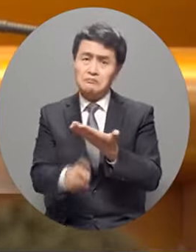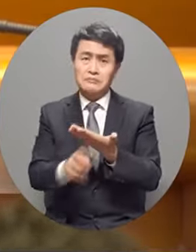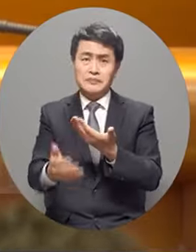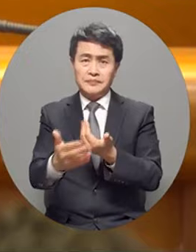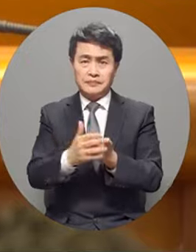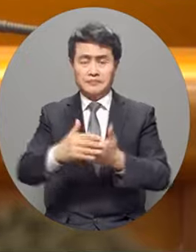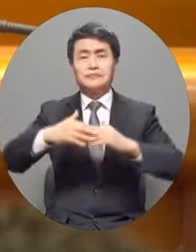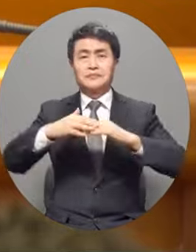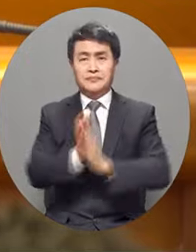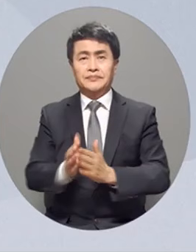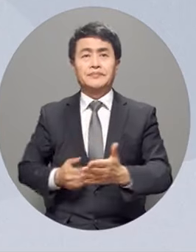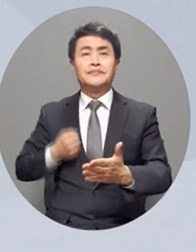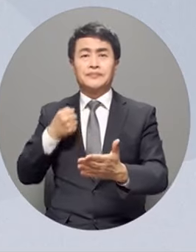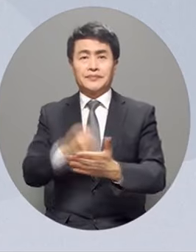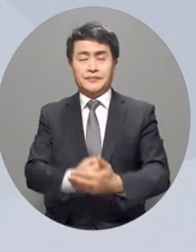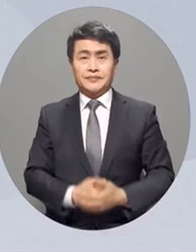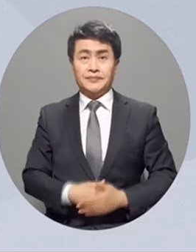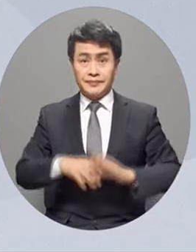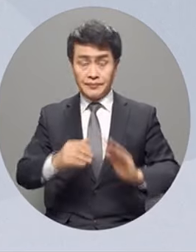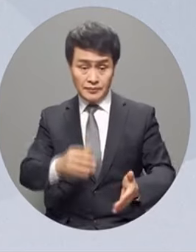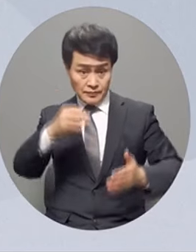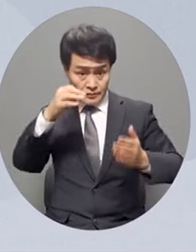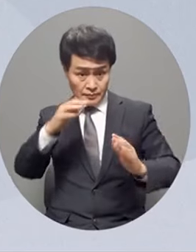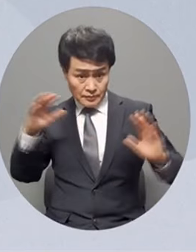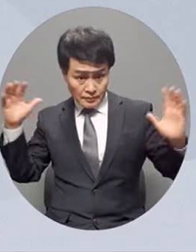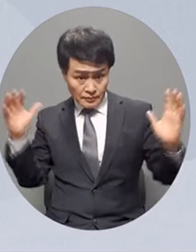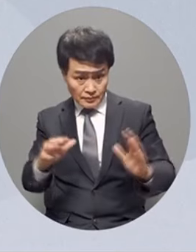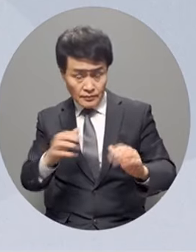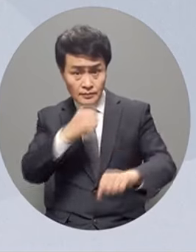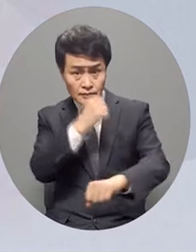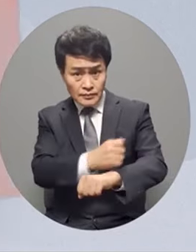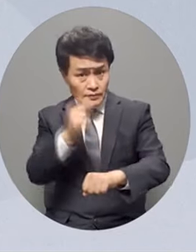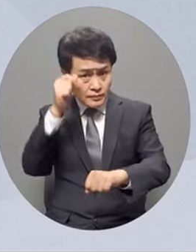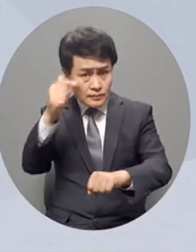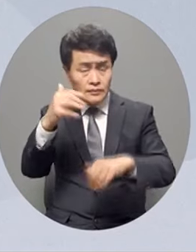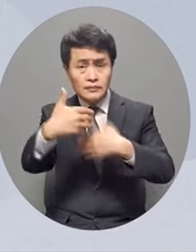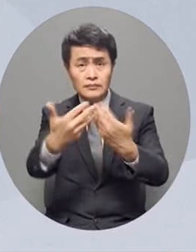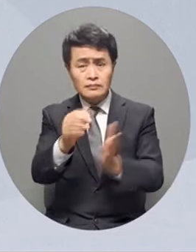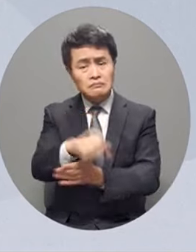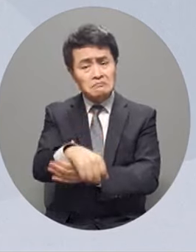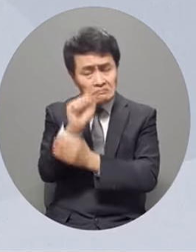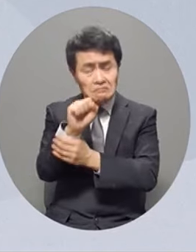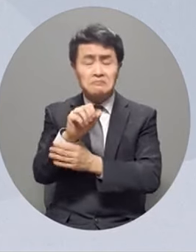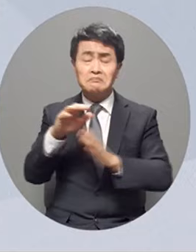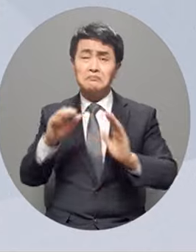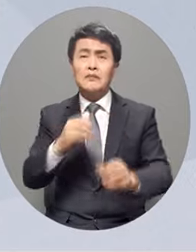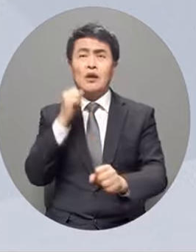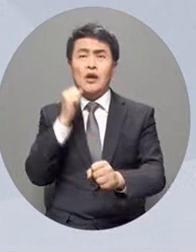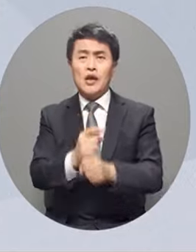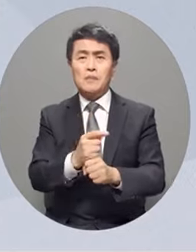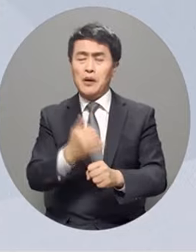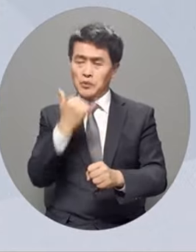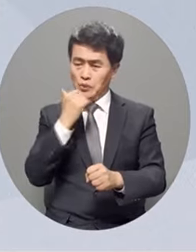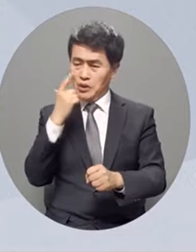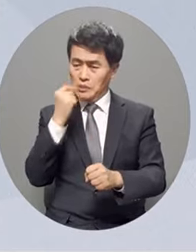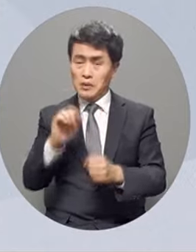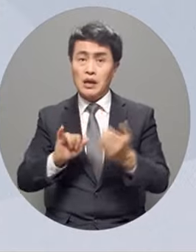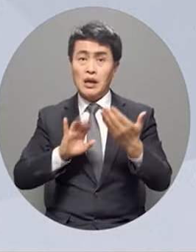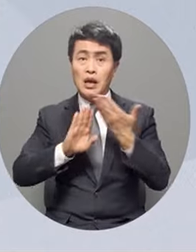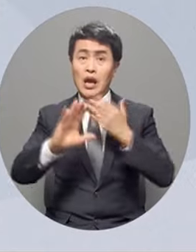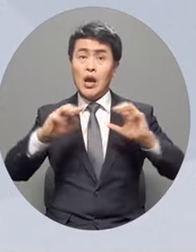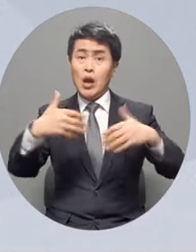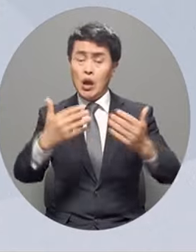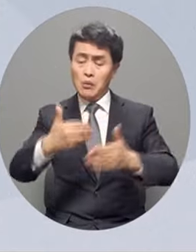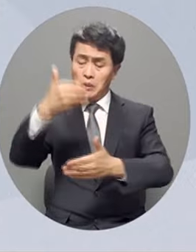폐지를 결정했습니다 재산 형성에 대한 기어나 기대가 거의 인정되지 않고 이미 독일과 일본 등 해외에서도